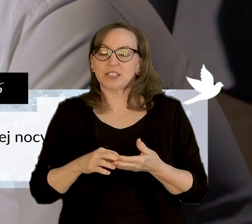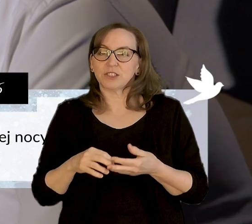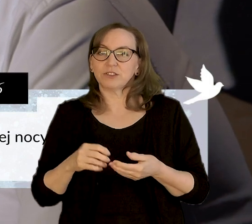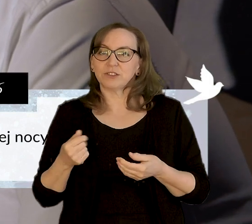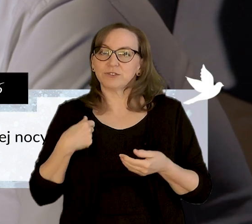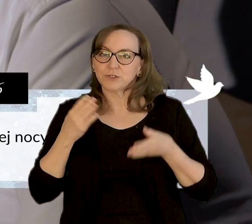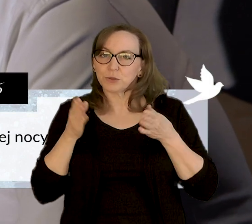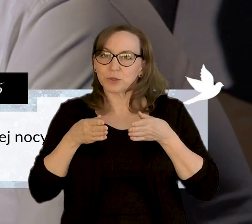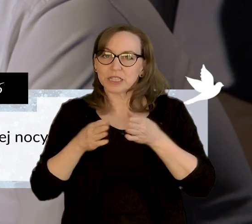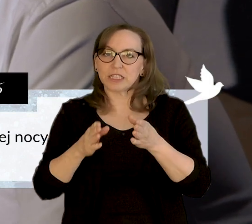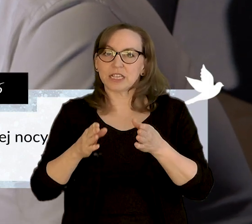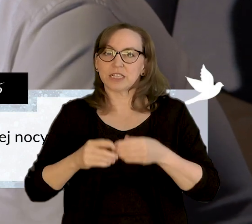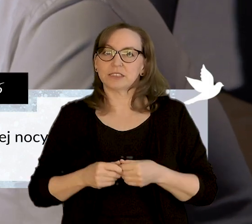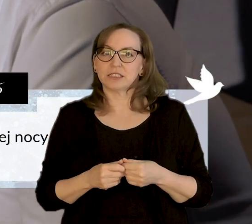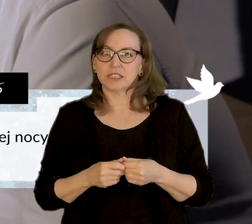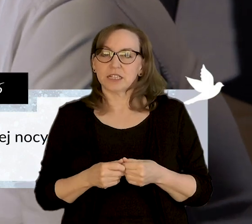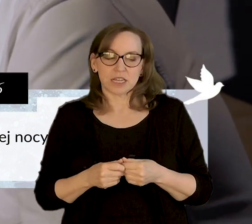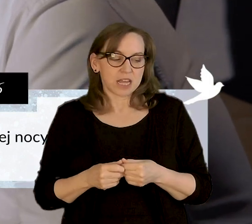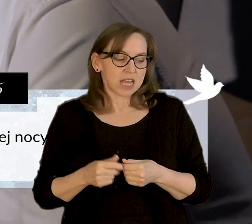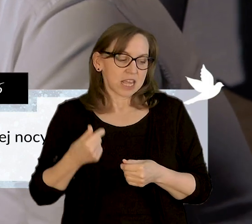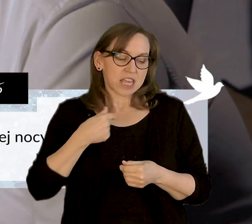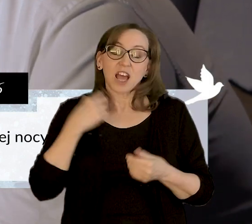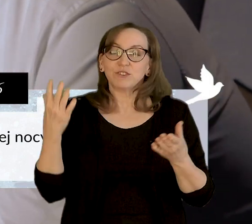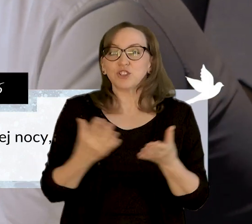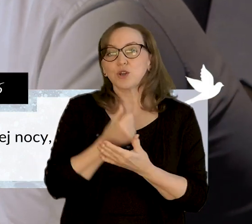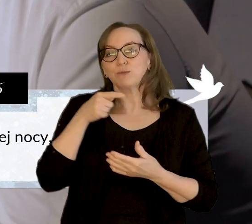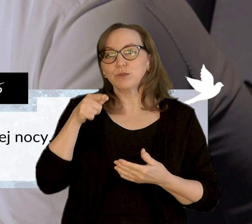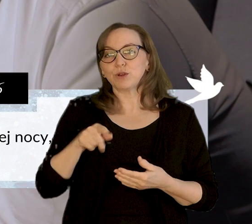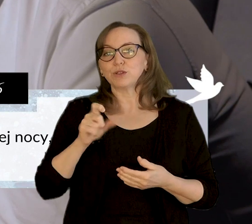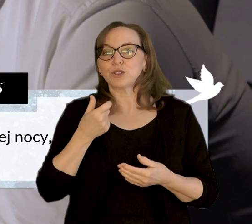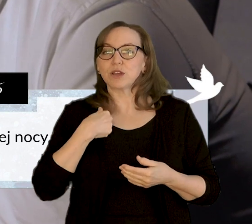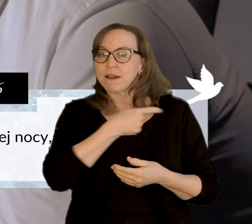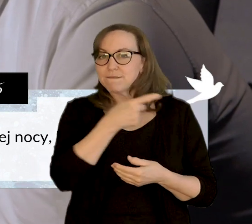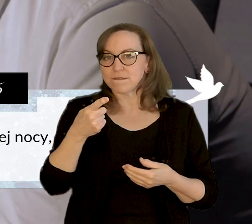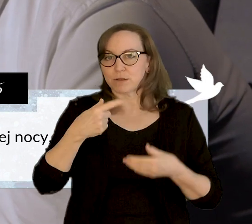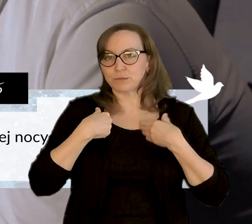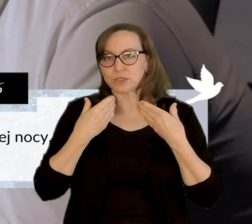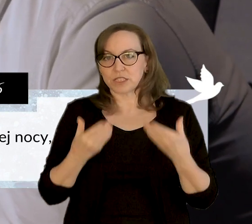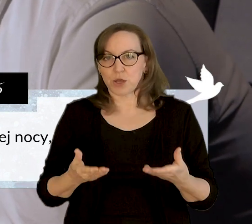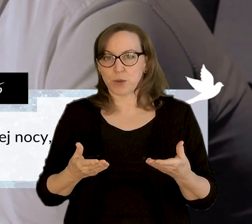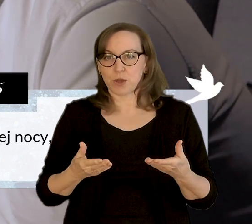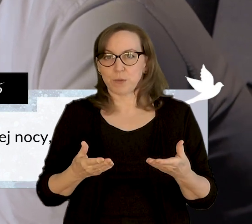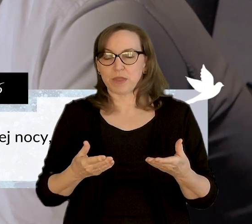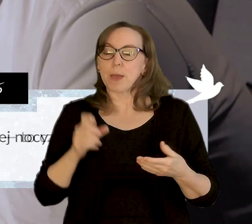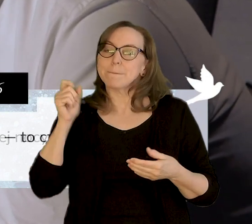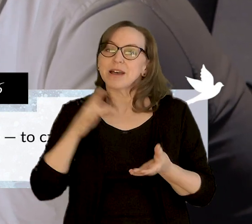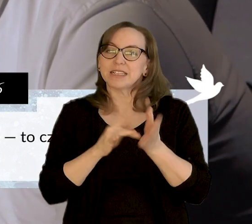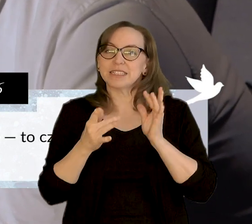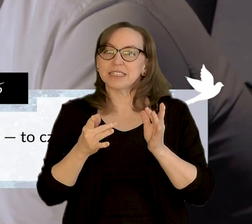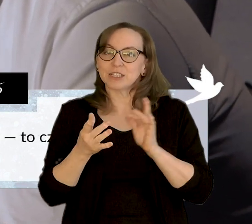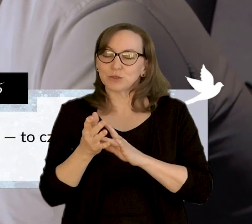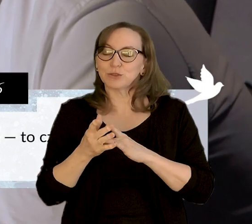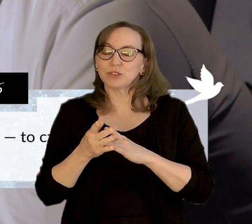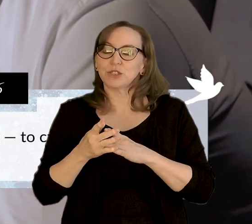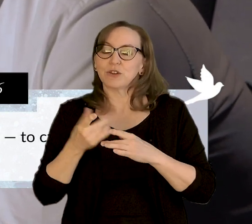wersetu. Ja bowiem przejąłem od Pana to, co wam przekazałem, że Pan Jezus tej nocy, której był